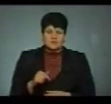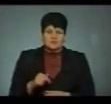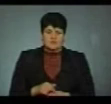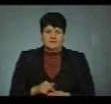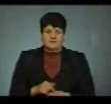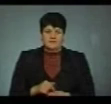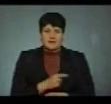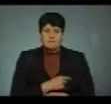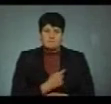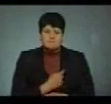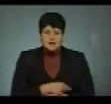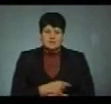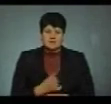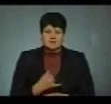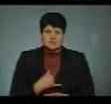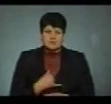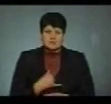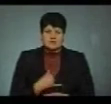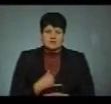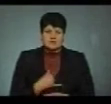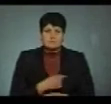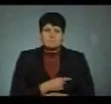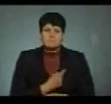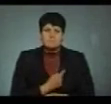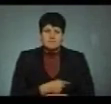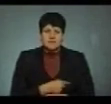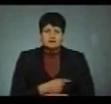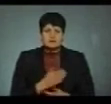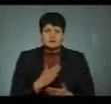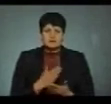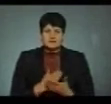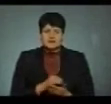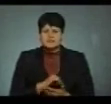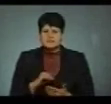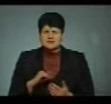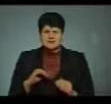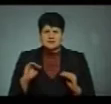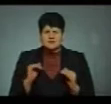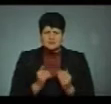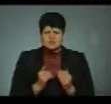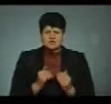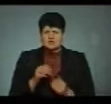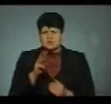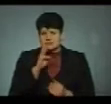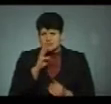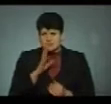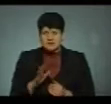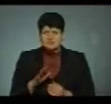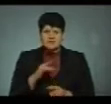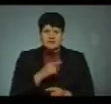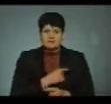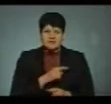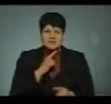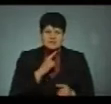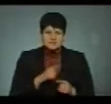нас медики, де уважно слухайте, медики мають самі низькі мінімальні зарплати. Медсестра рівняється